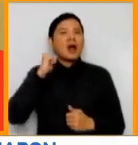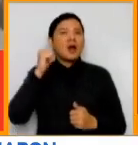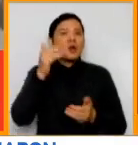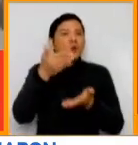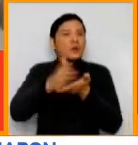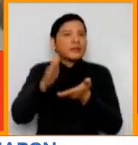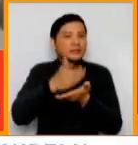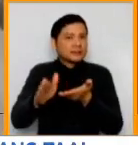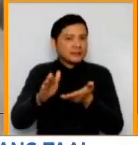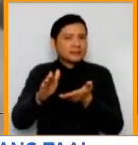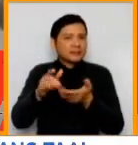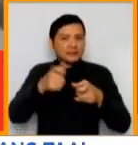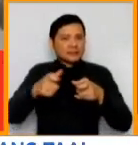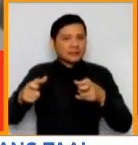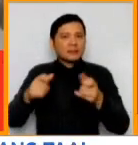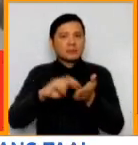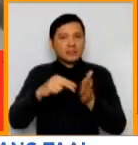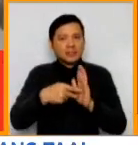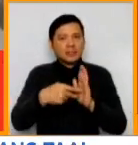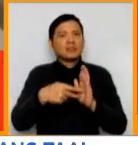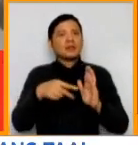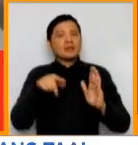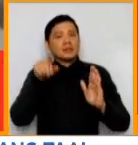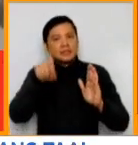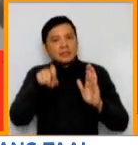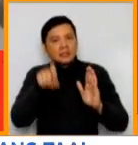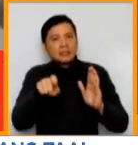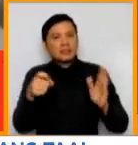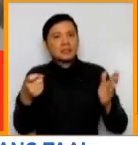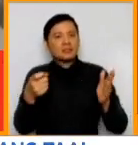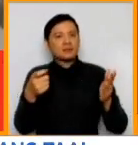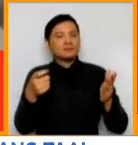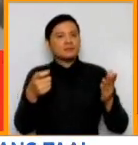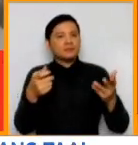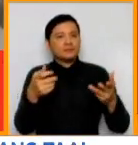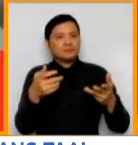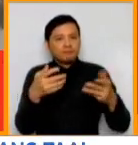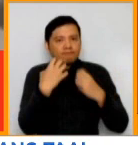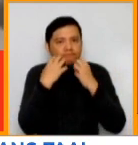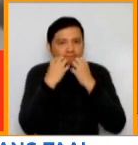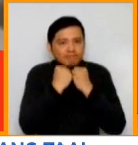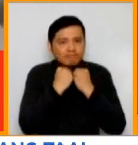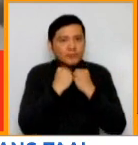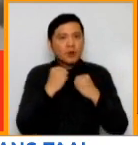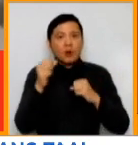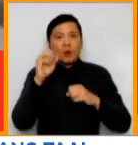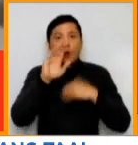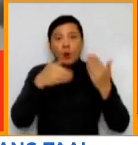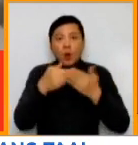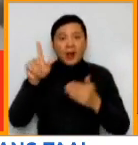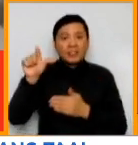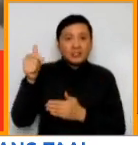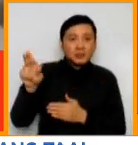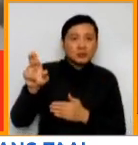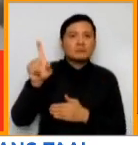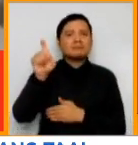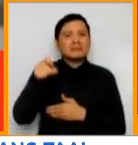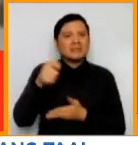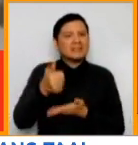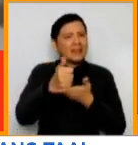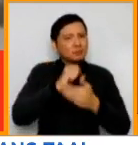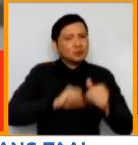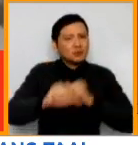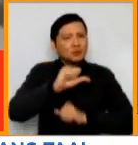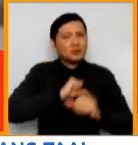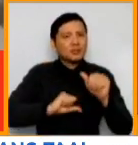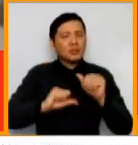nangangailangan. Sa ating mga local government officials, sana po ay tayo po ay magtulong-tulong. Iwasan po natin na magkaroon ng mga